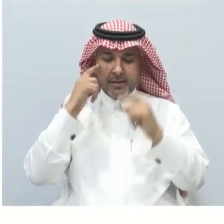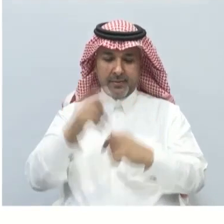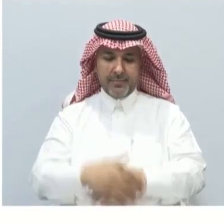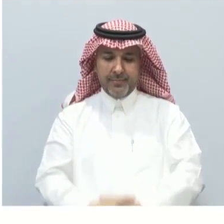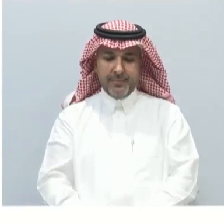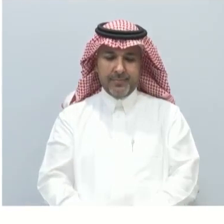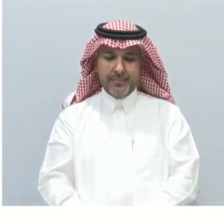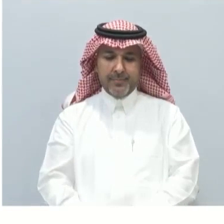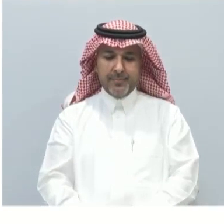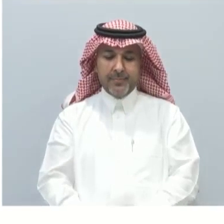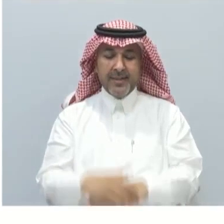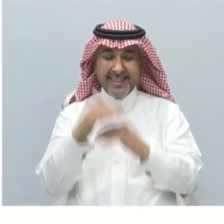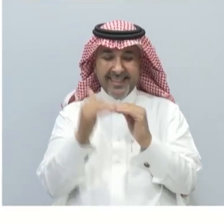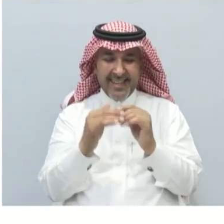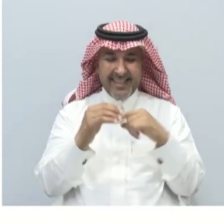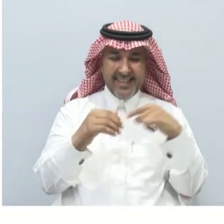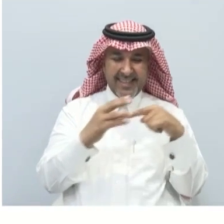انعكاس حول ايش انعكاس